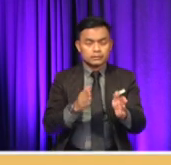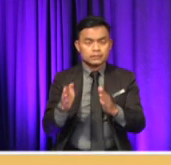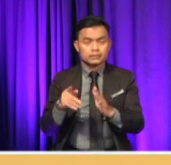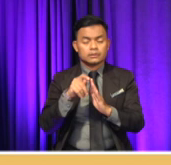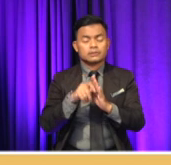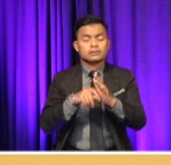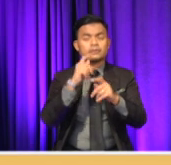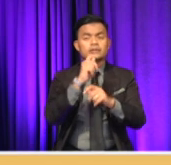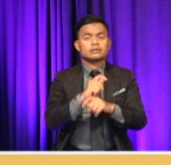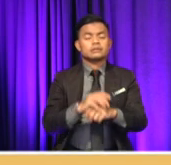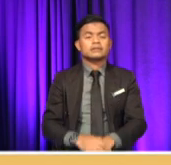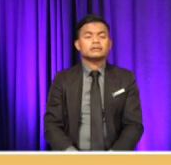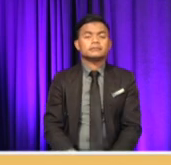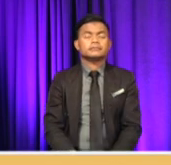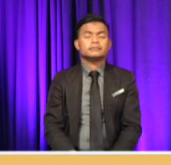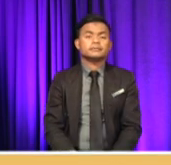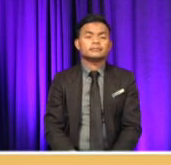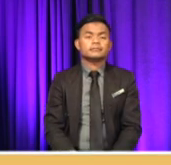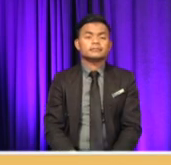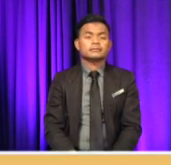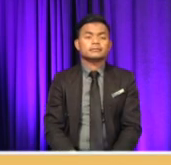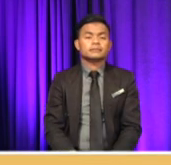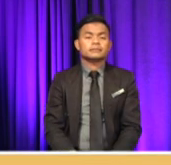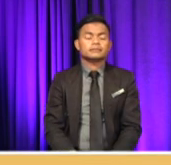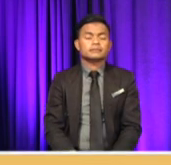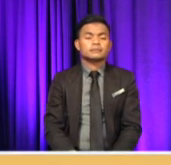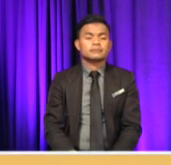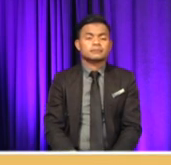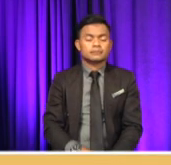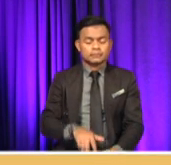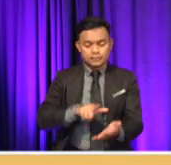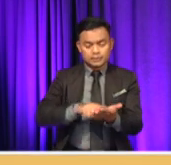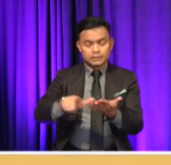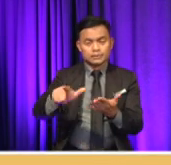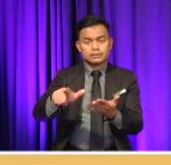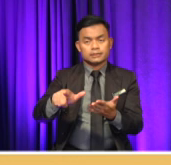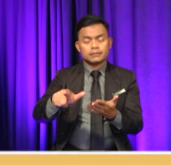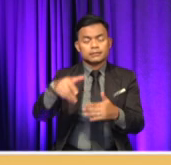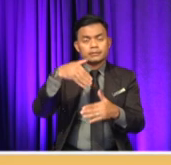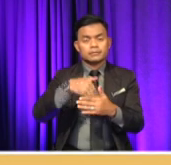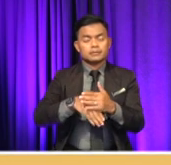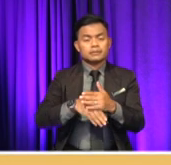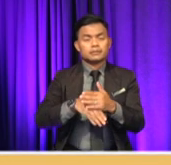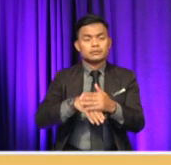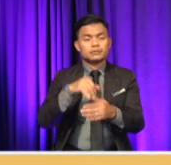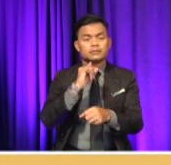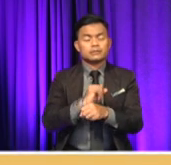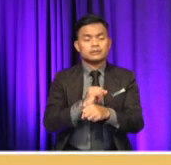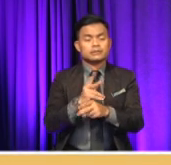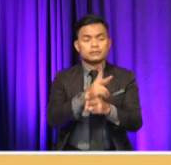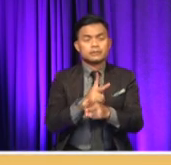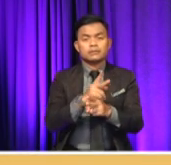tekanan ini menunjukkan tekanan dan sistem alat pelincir palsu dimasuk injak kaum yang berarah oke